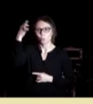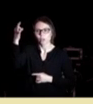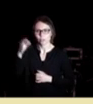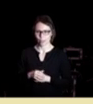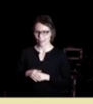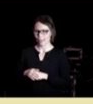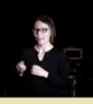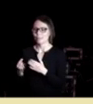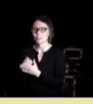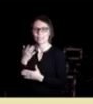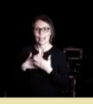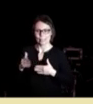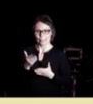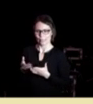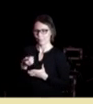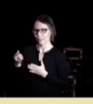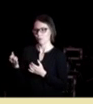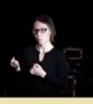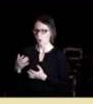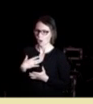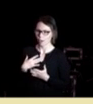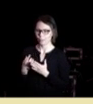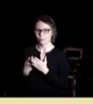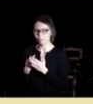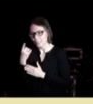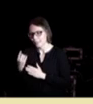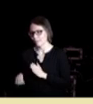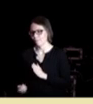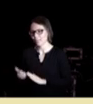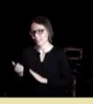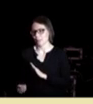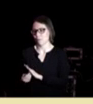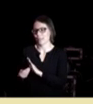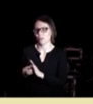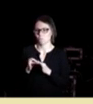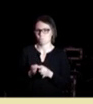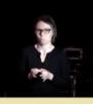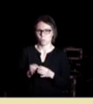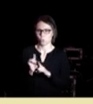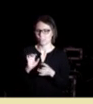som spesialisthelsetjenesten også har et særlig viktig bidrag inn i forhold til.